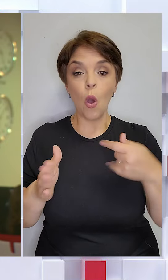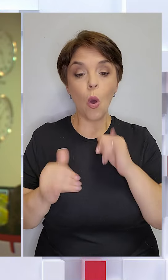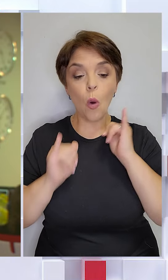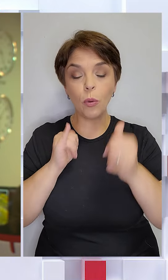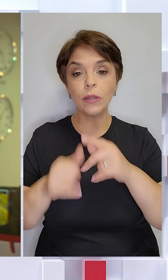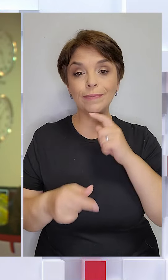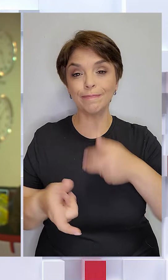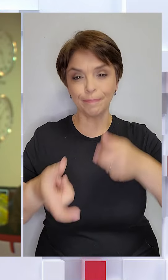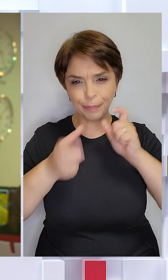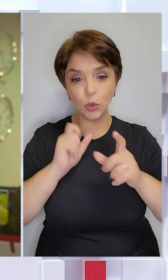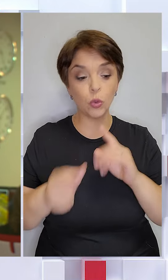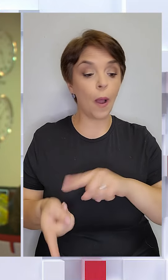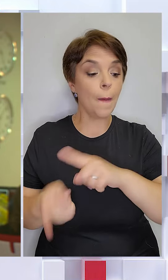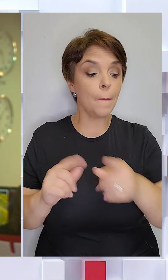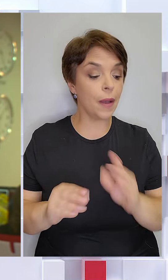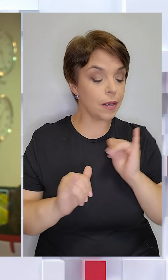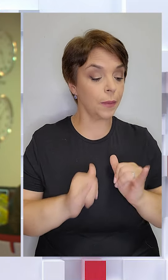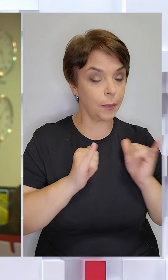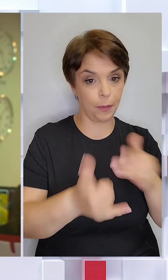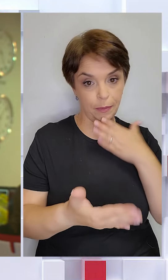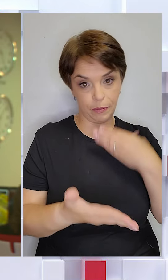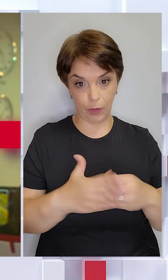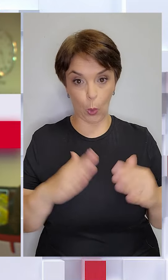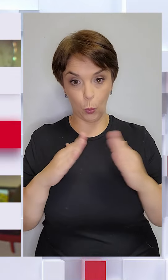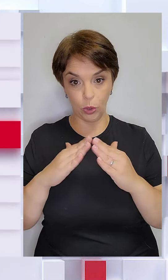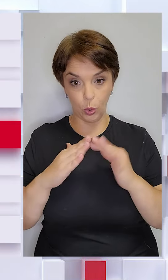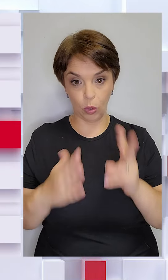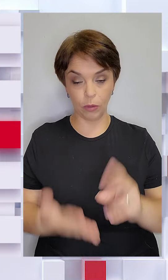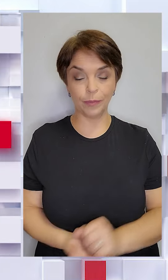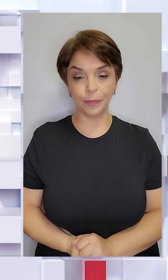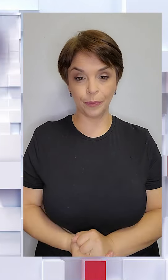чоловіка горілкою, аби той переписав на них свій будинок.